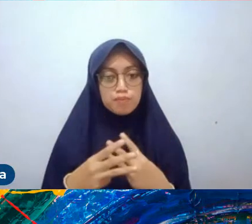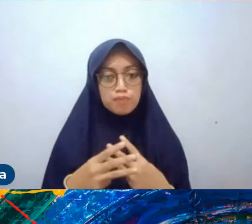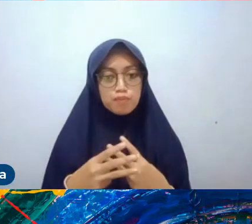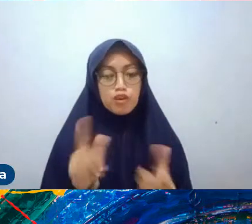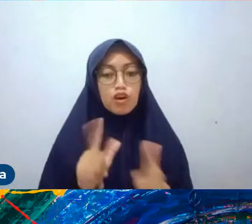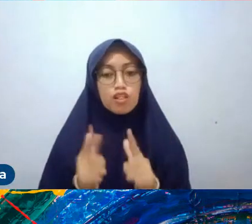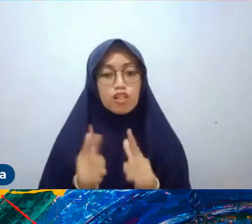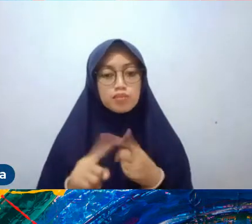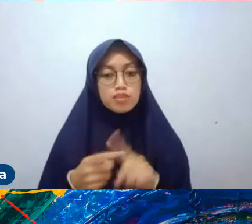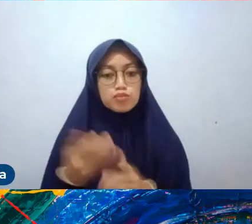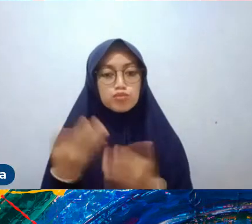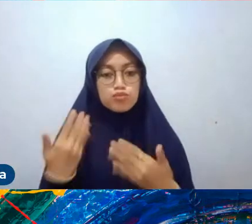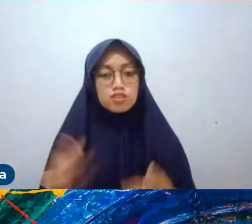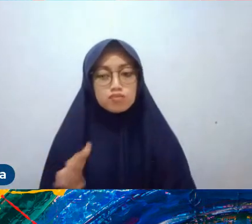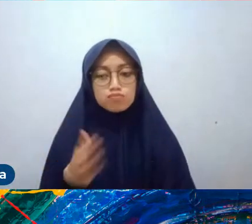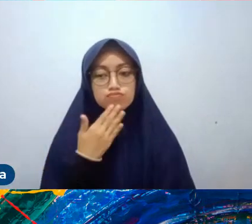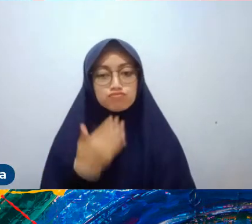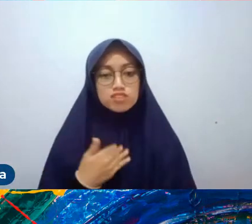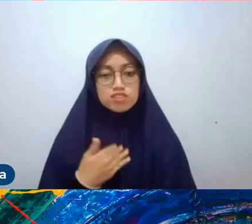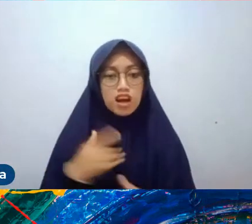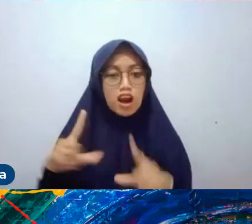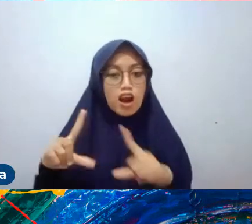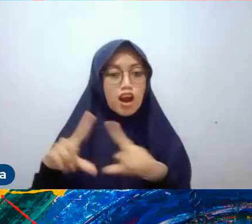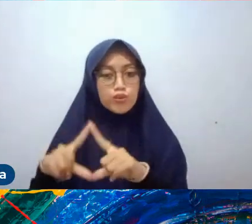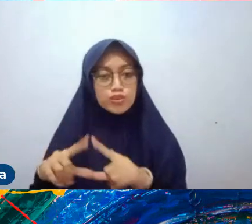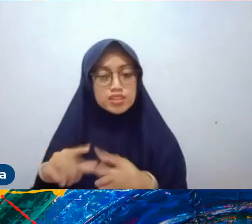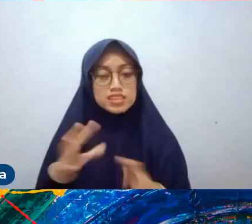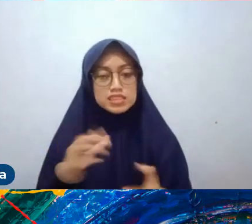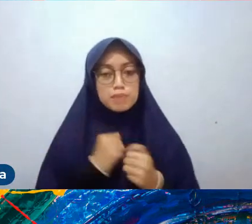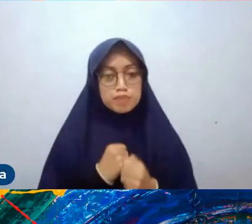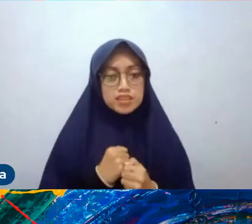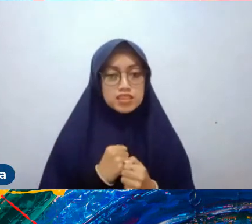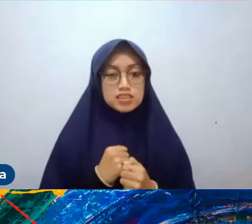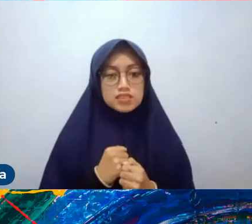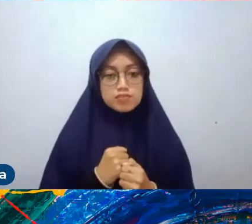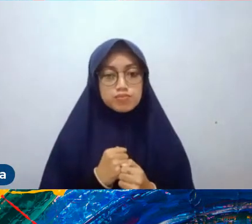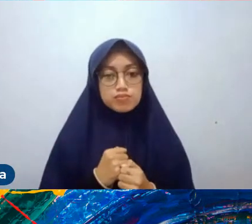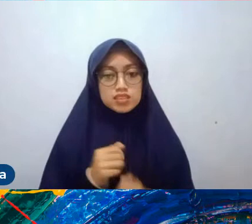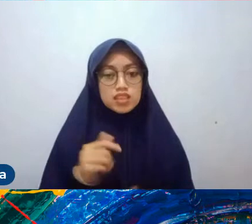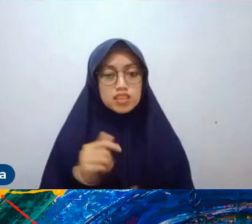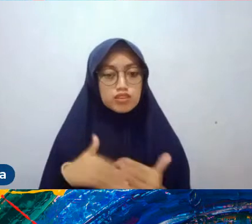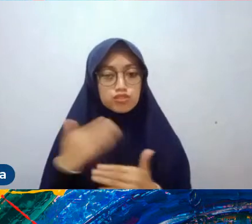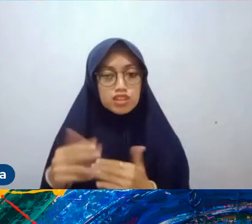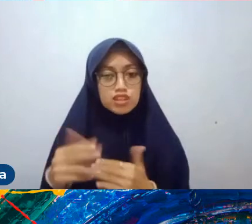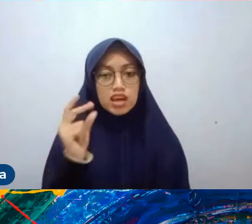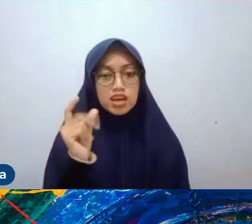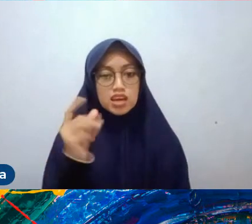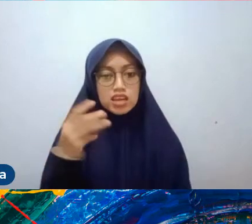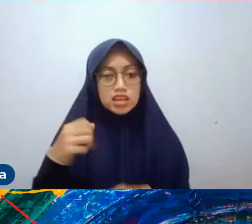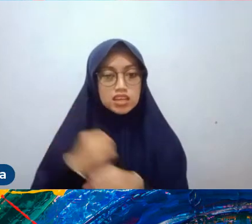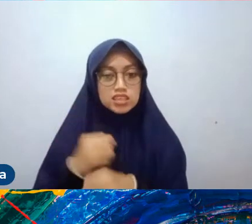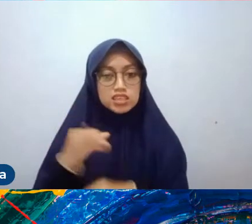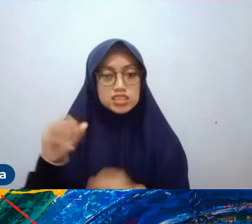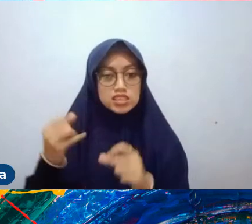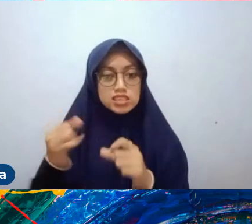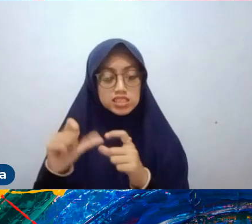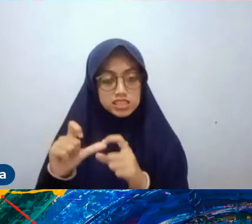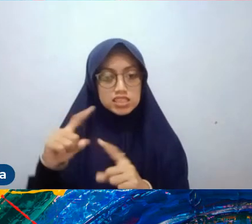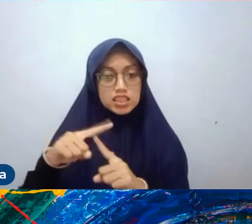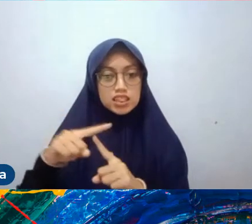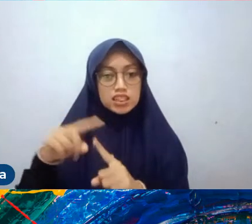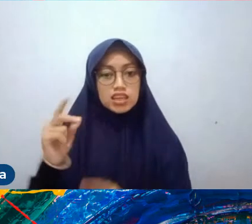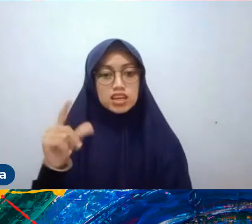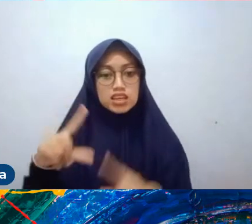simpan baik-baik. Registrasi di acara ini. Nama acara ini adalah Wellness